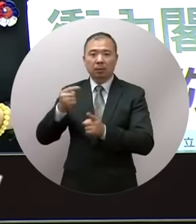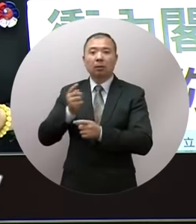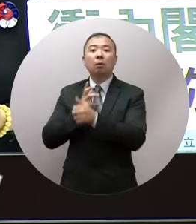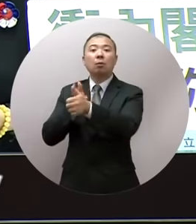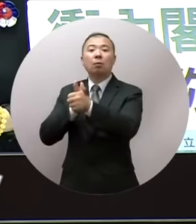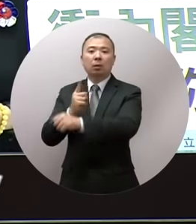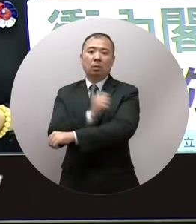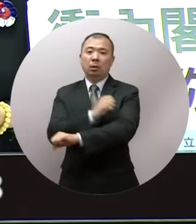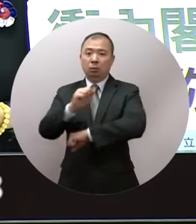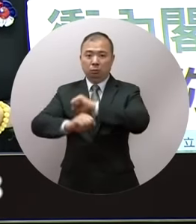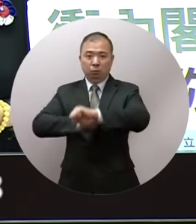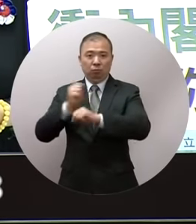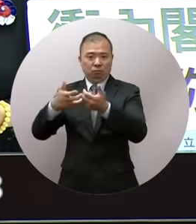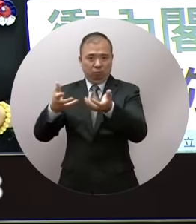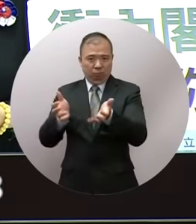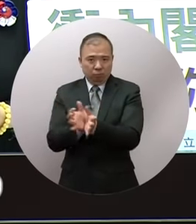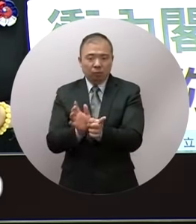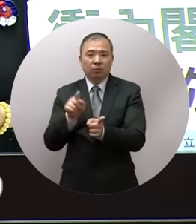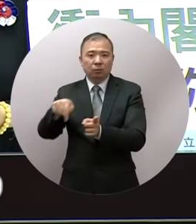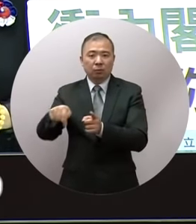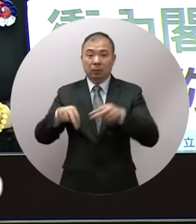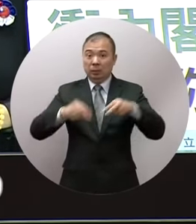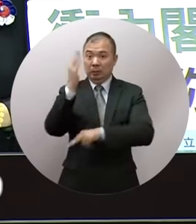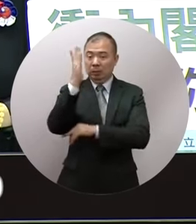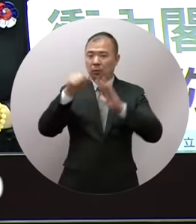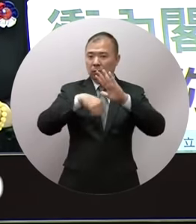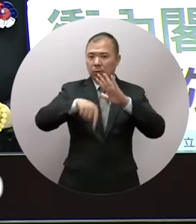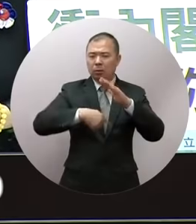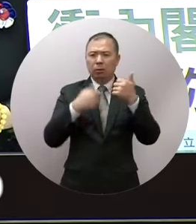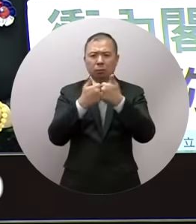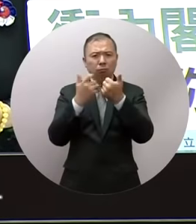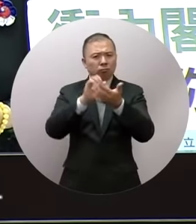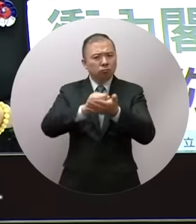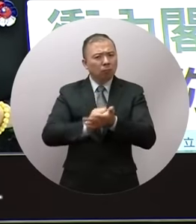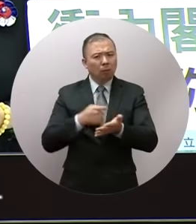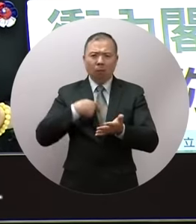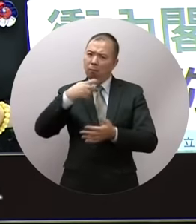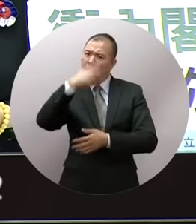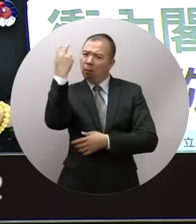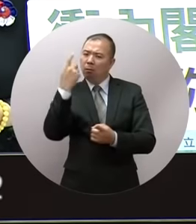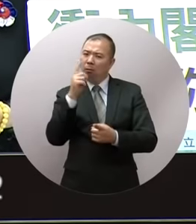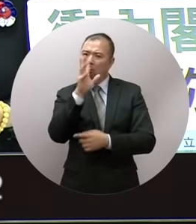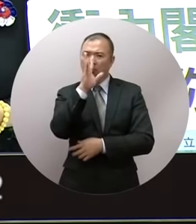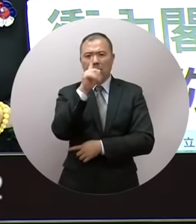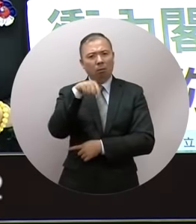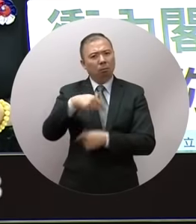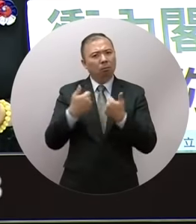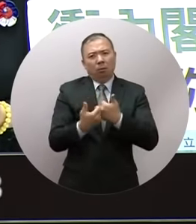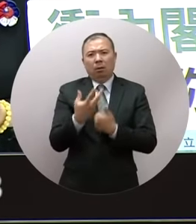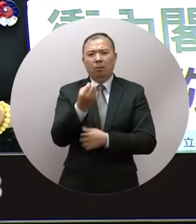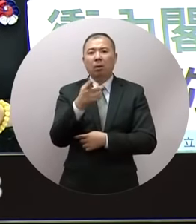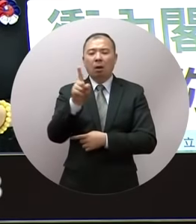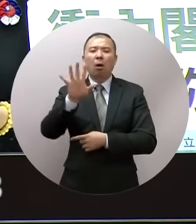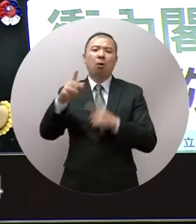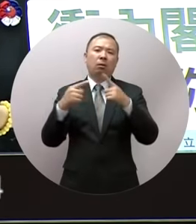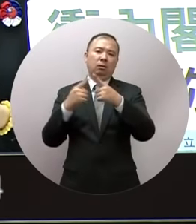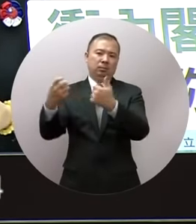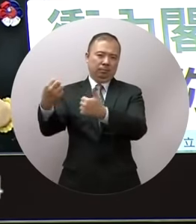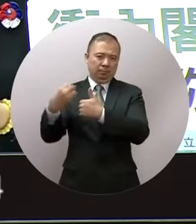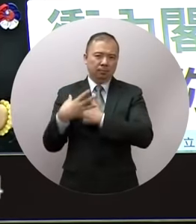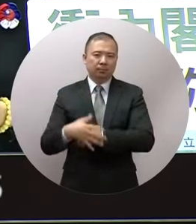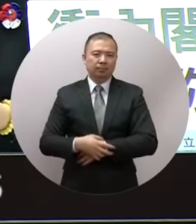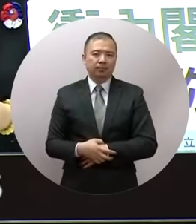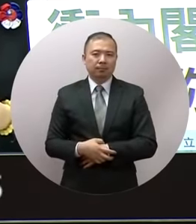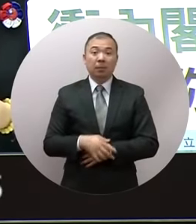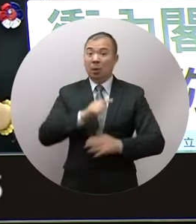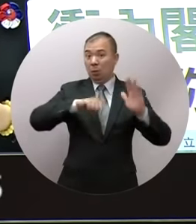议记录，但是后来发现说好像没有这个会议啦哈。后来有人跟我说是因为院